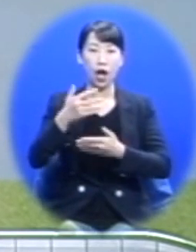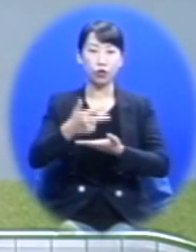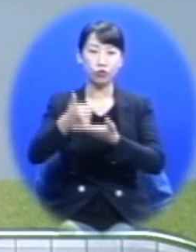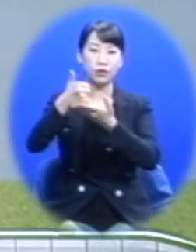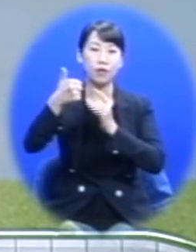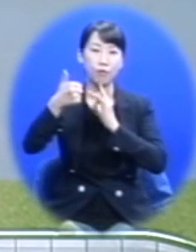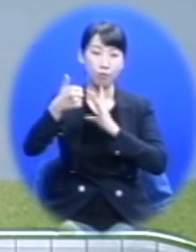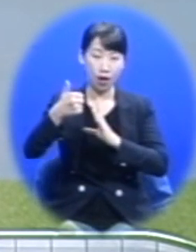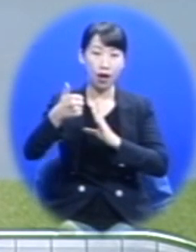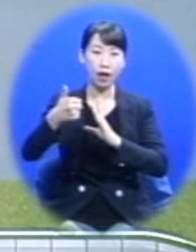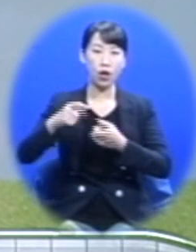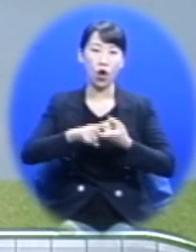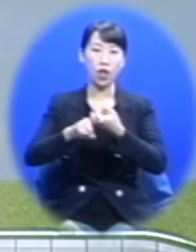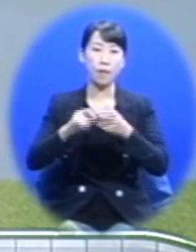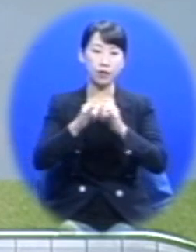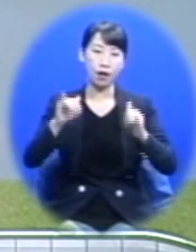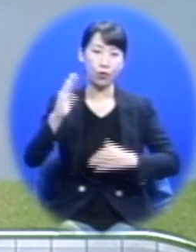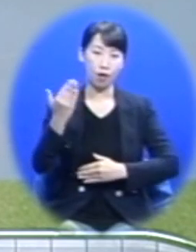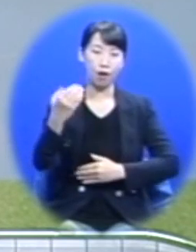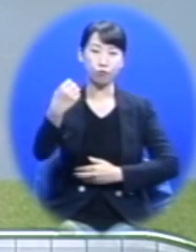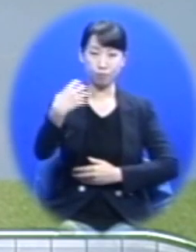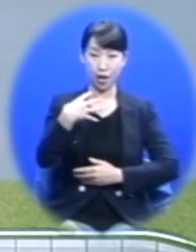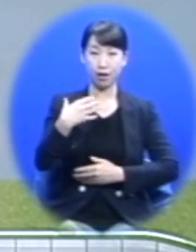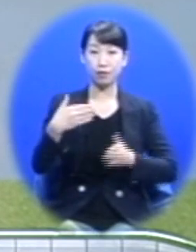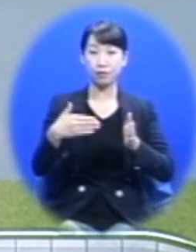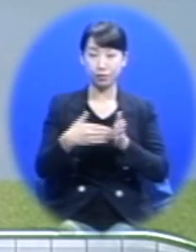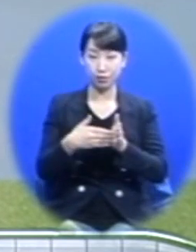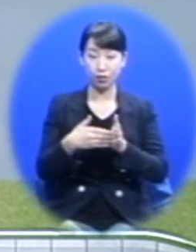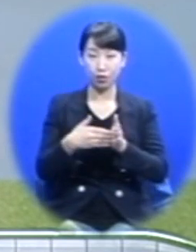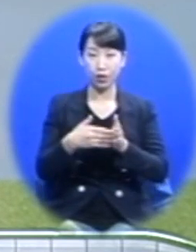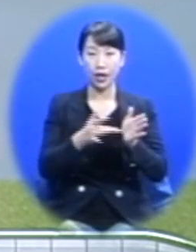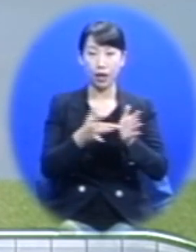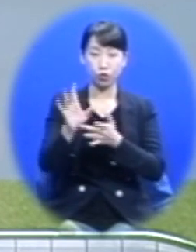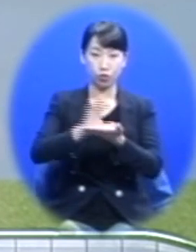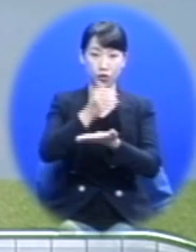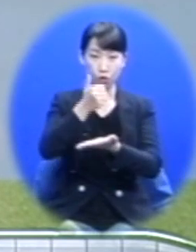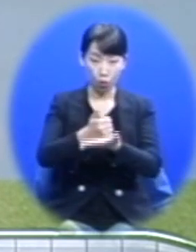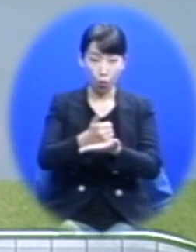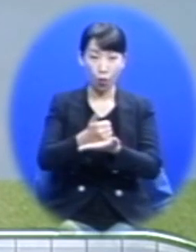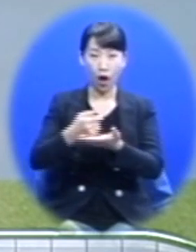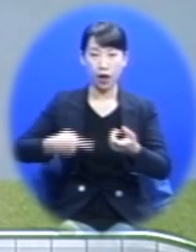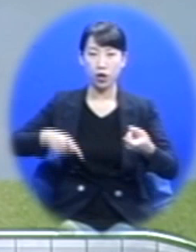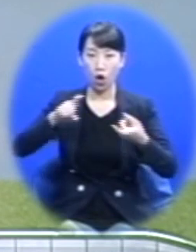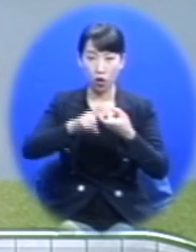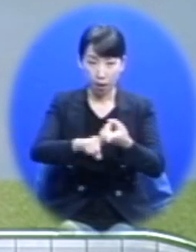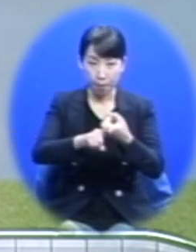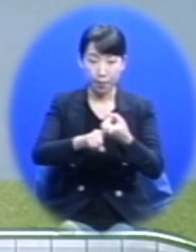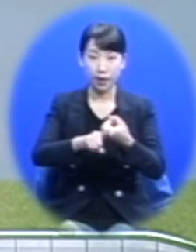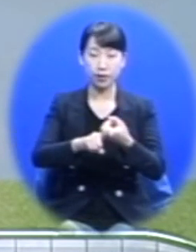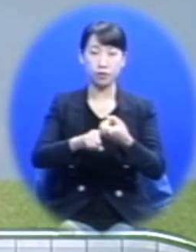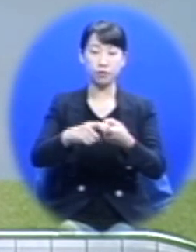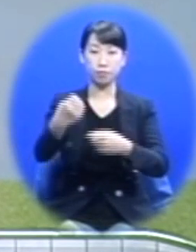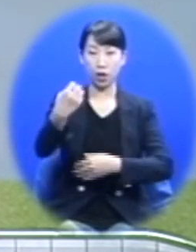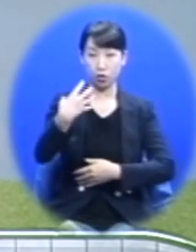되라. 예수 그리스도와 오직 연합한 자, 하나 된 자가 되기를 주님이 말씀하시고 그